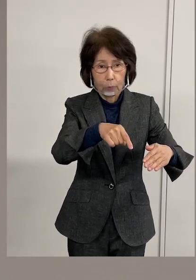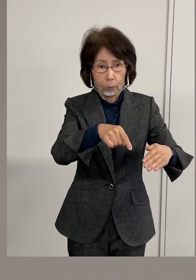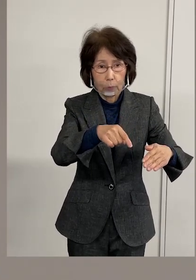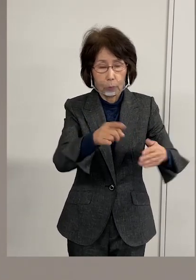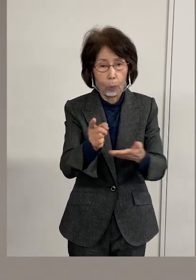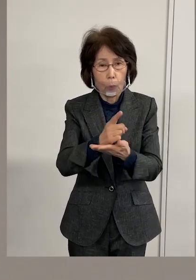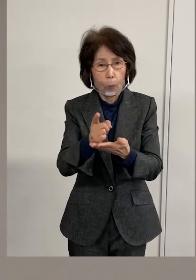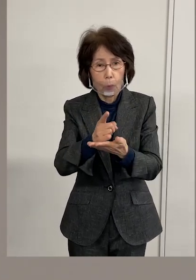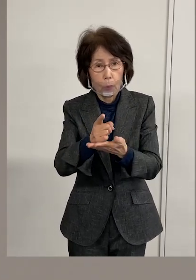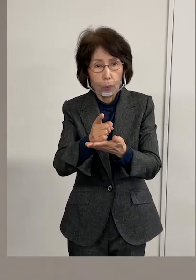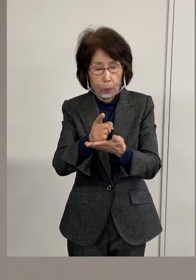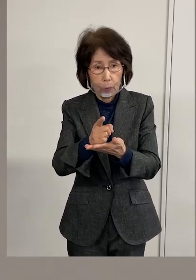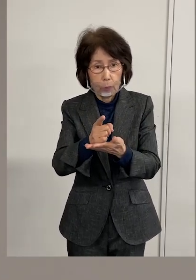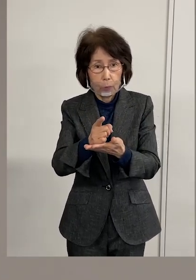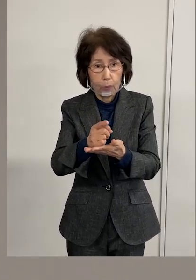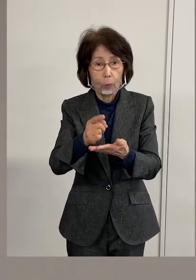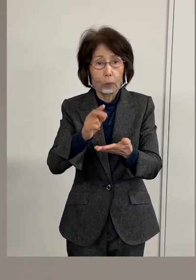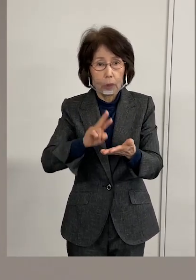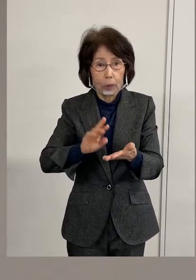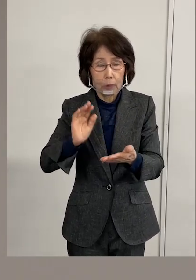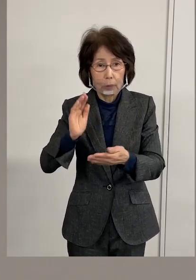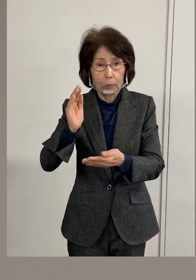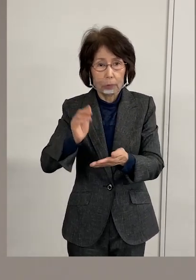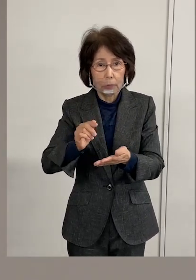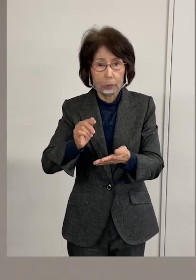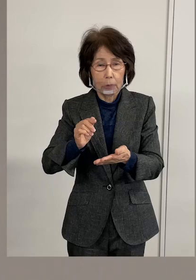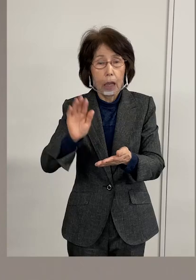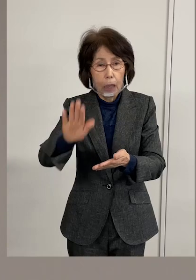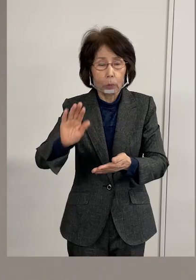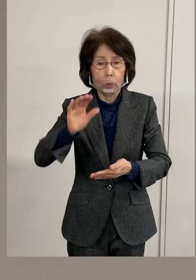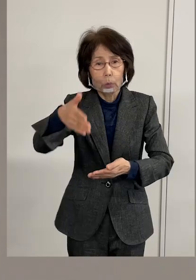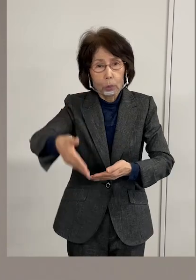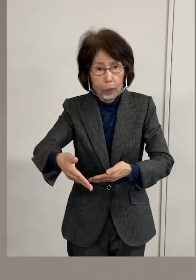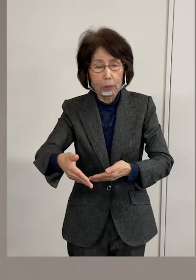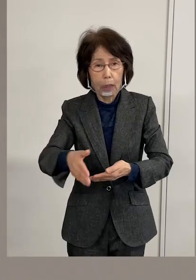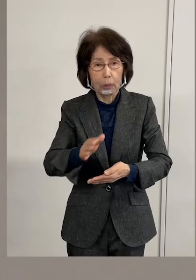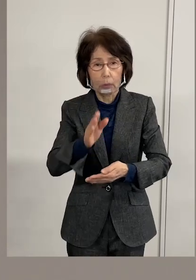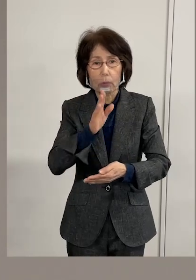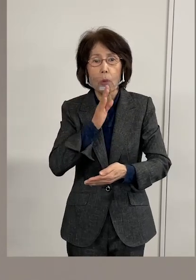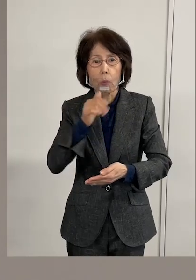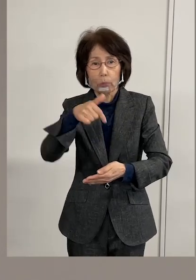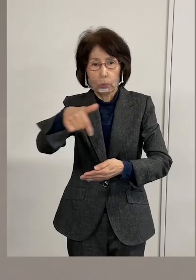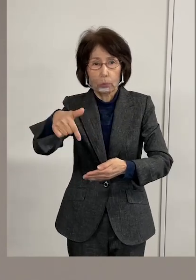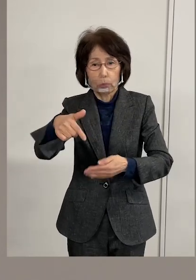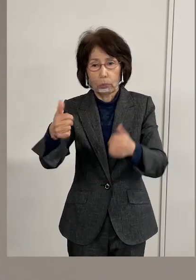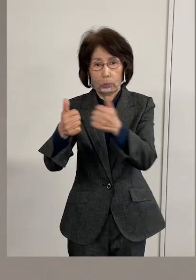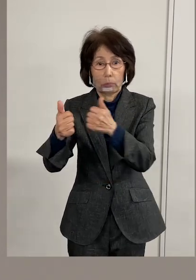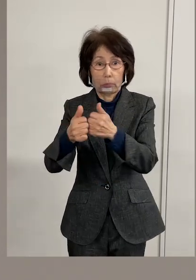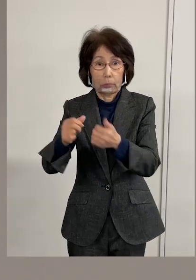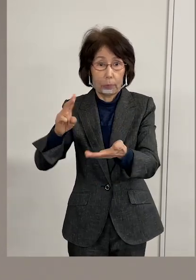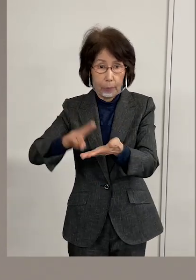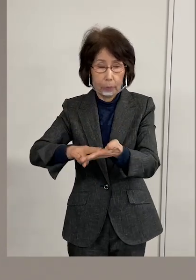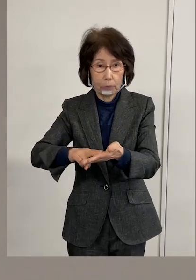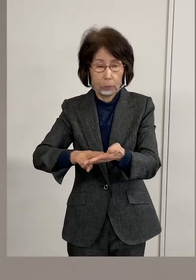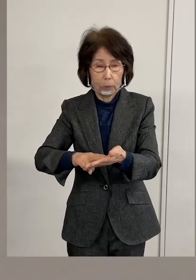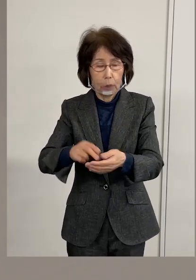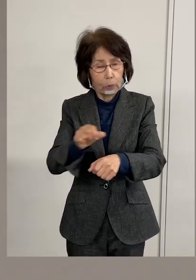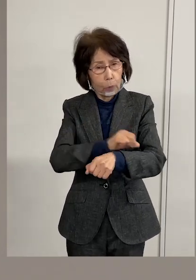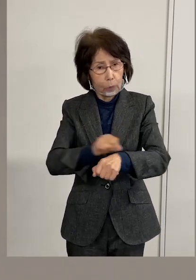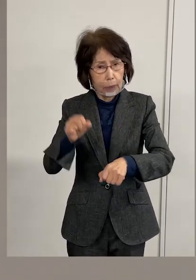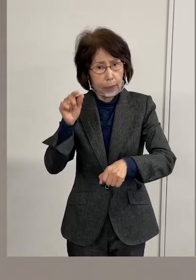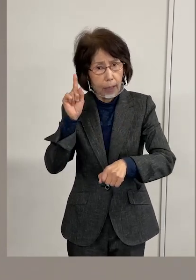性が出たら、夕方本部会というスケジュールになってますので、今日と明日、特に明日です